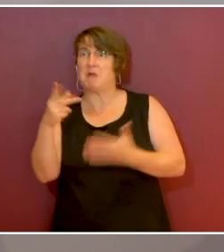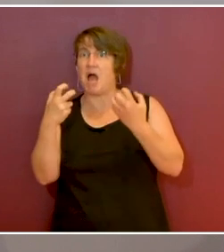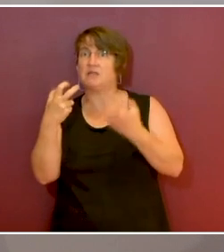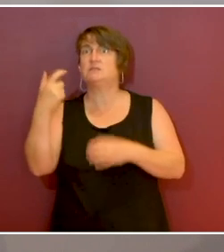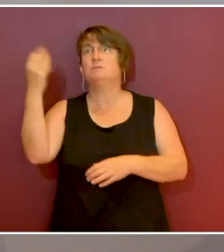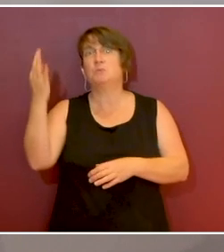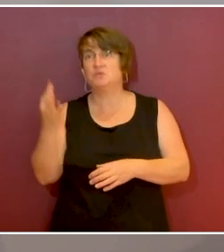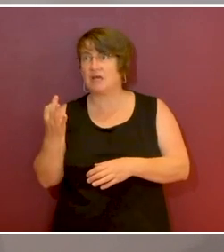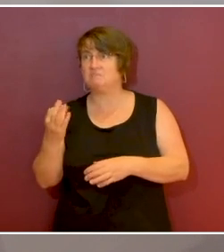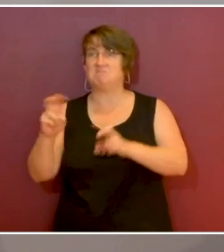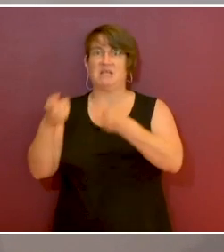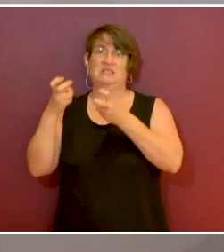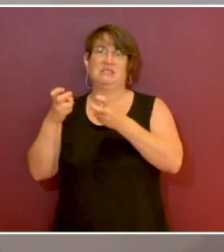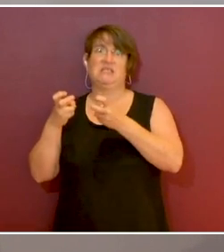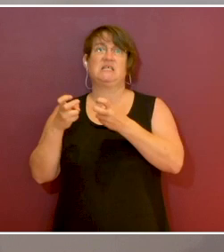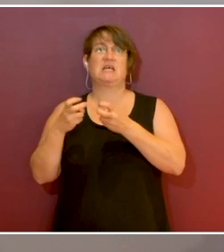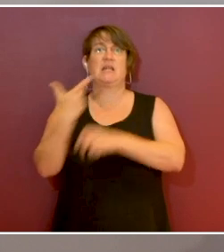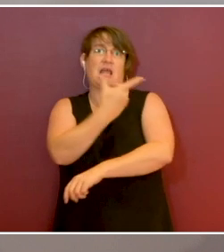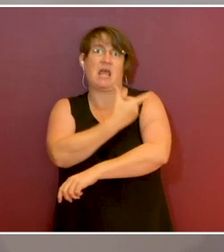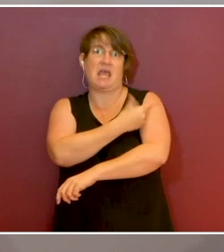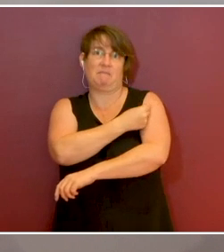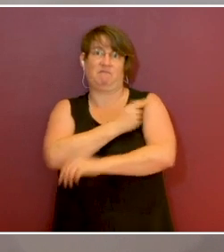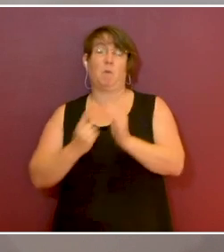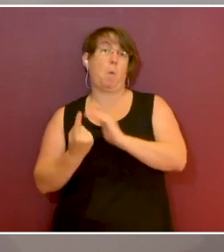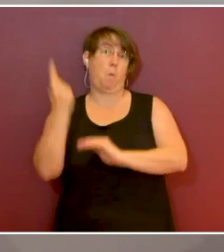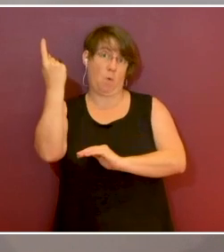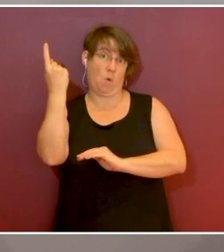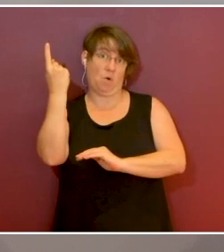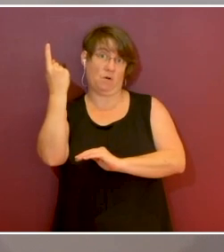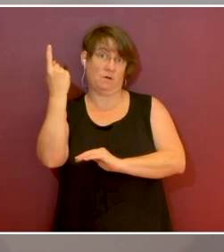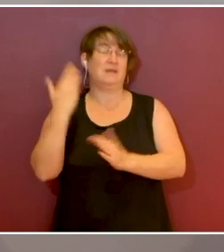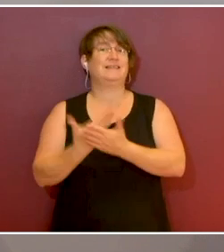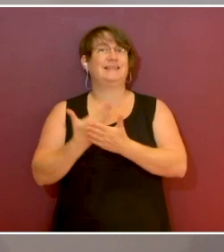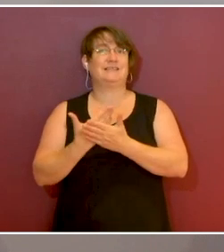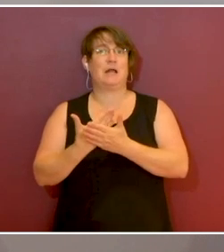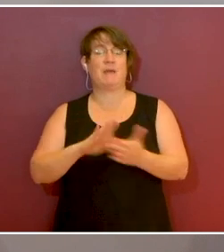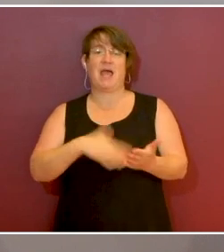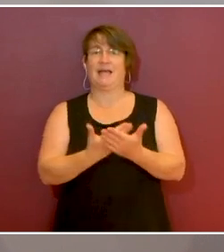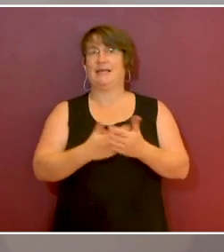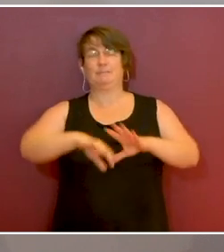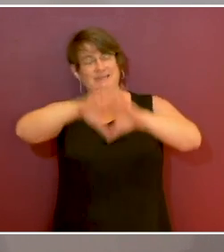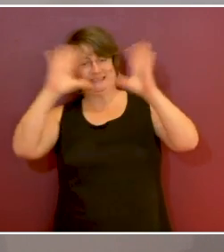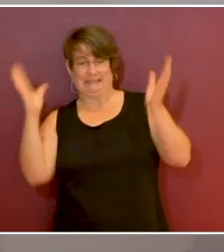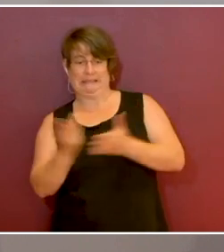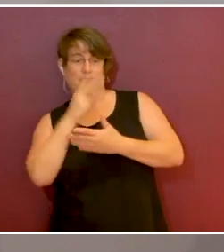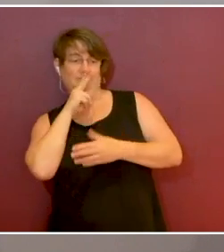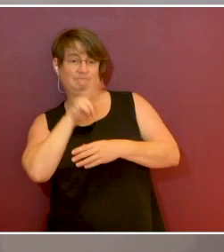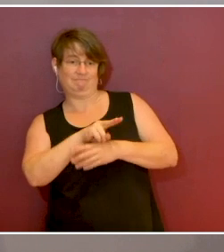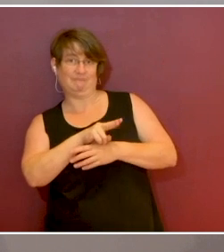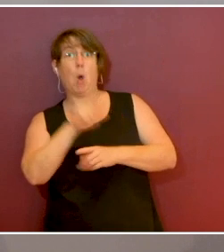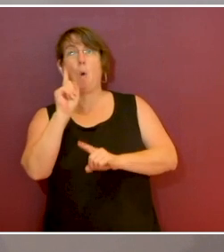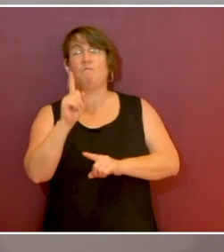und Erzieherinnen. Und deshalb auch insgesamt gesehen das Ergebnis sehr schön ist, dass wir trotz der Alpha-Variante,